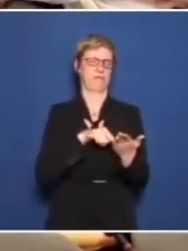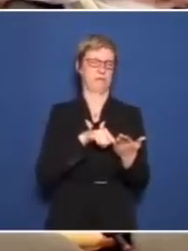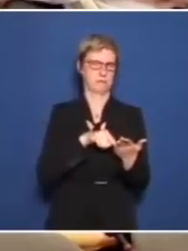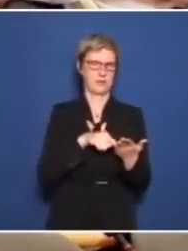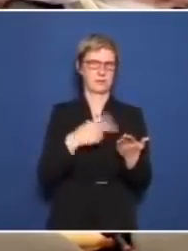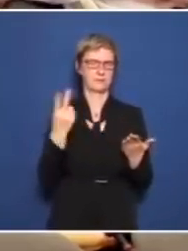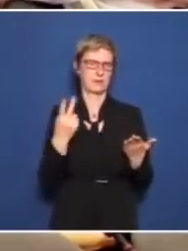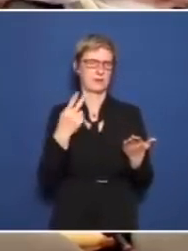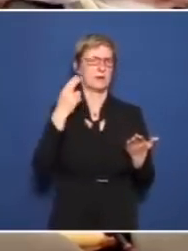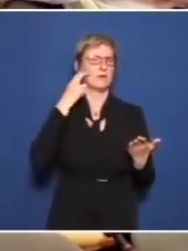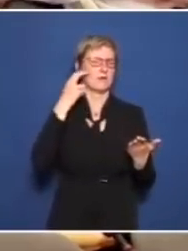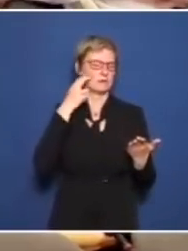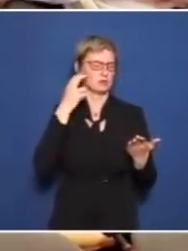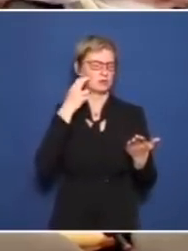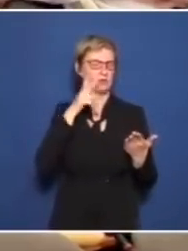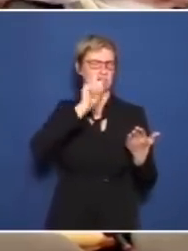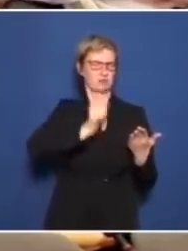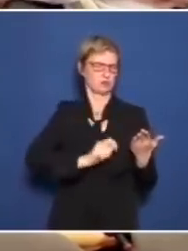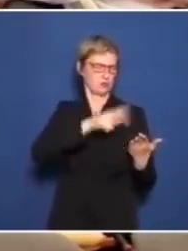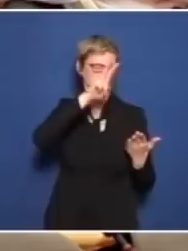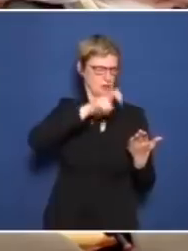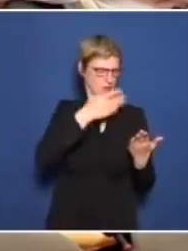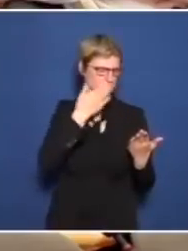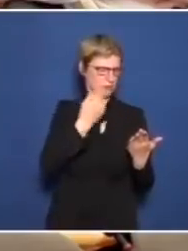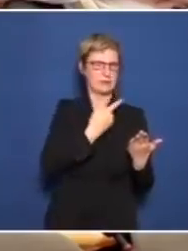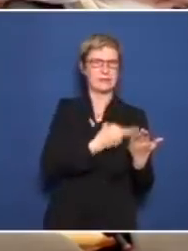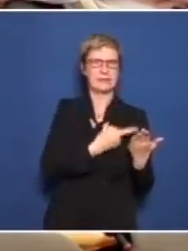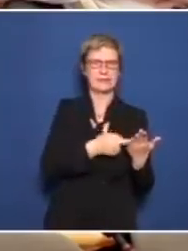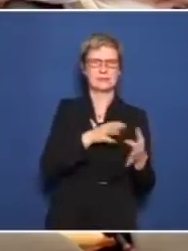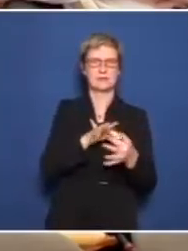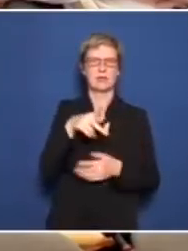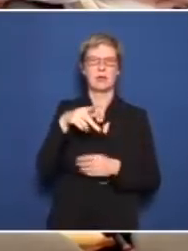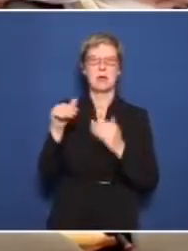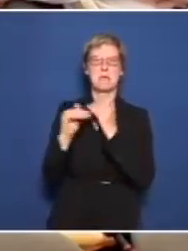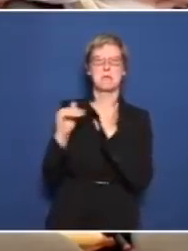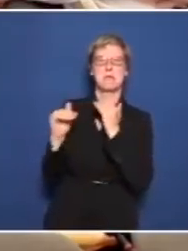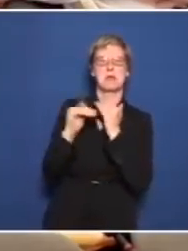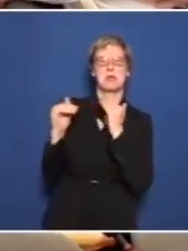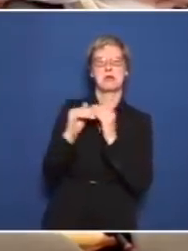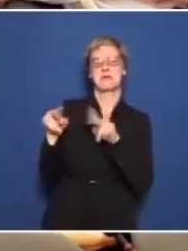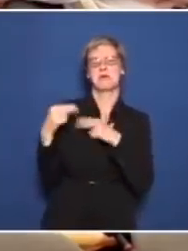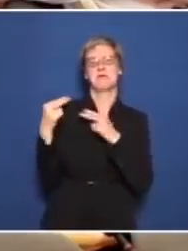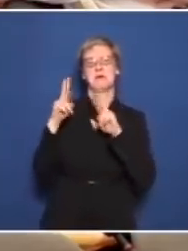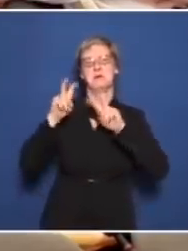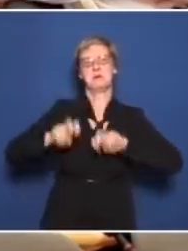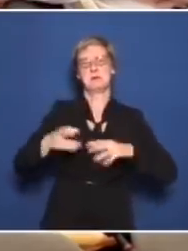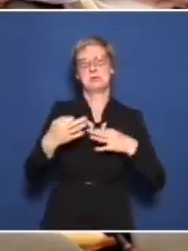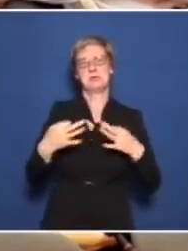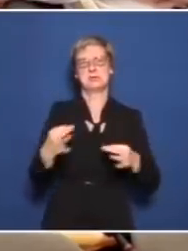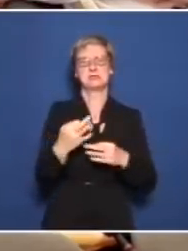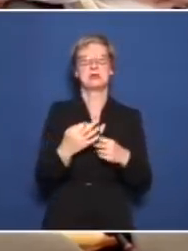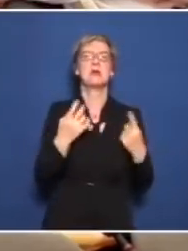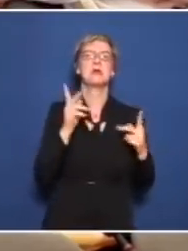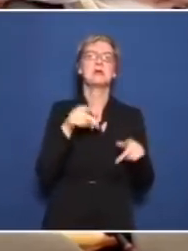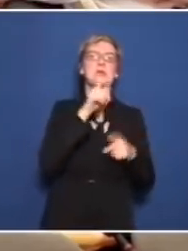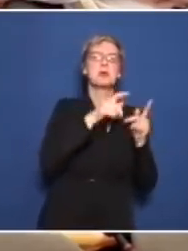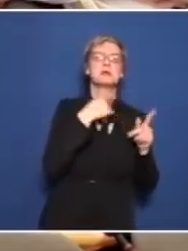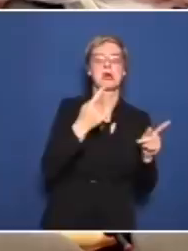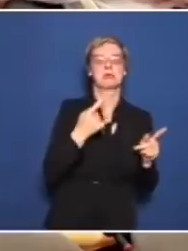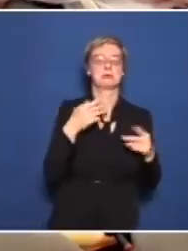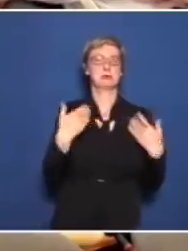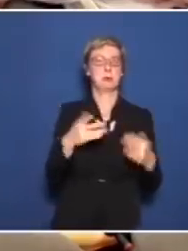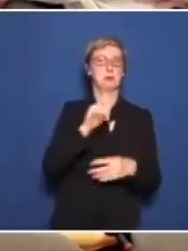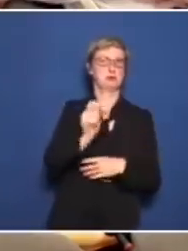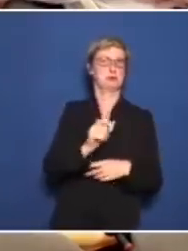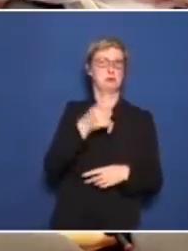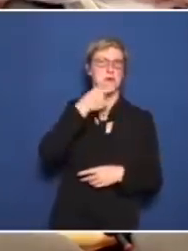nicht peer-reviewed, also nicht überprüft. Da sagen Wissenschaftler, das sei unseriös, die als Studien zu bezeichnen. Wenn Sie das noch klären könnten,